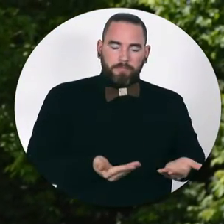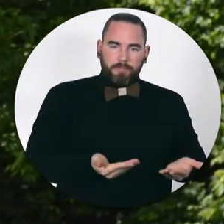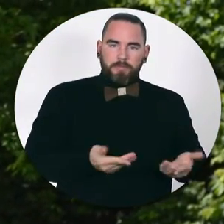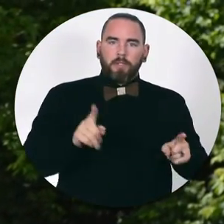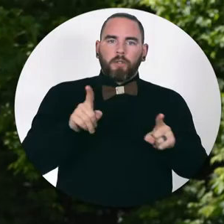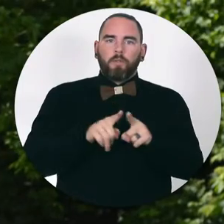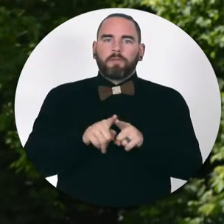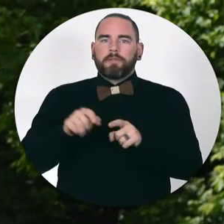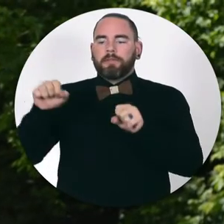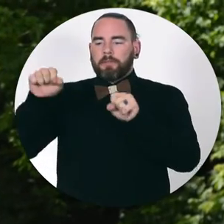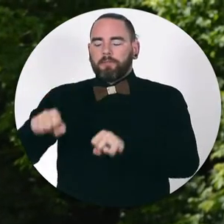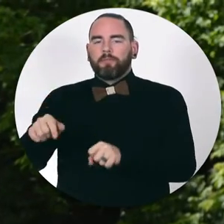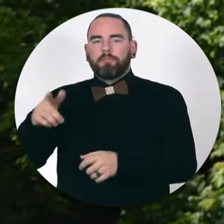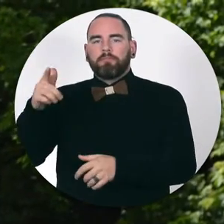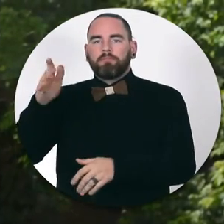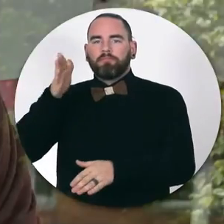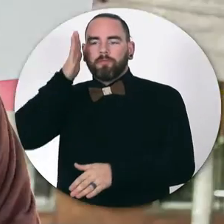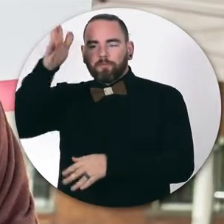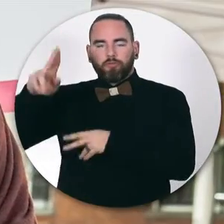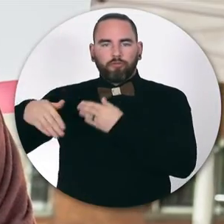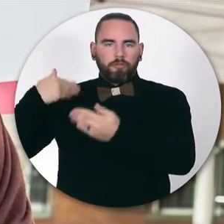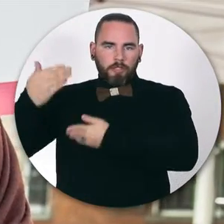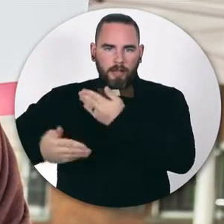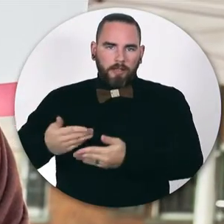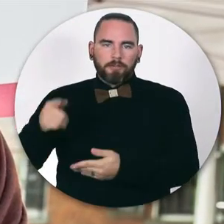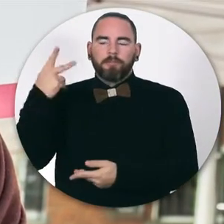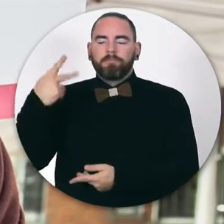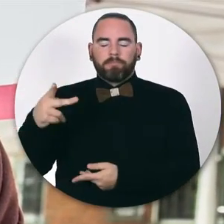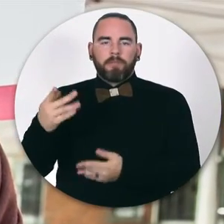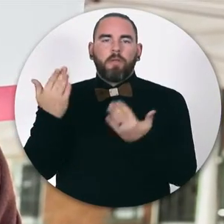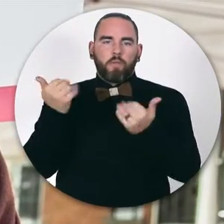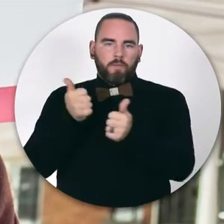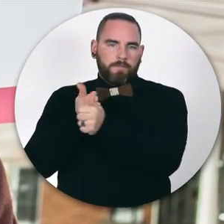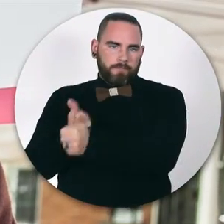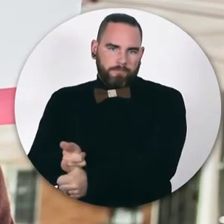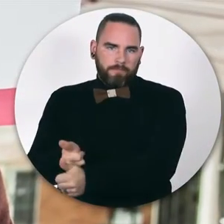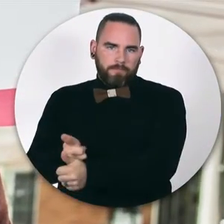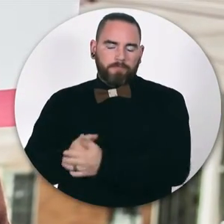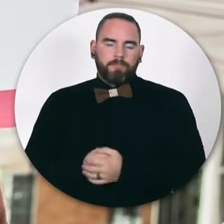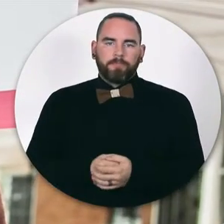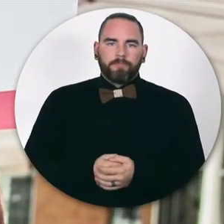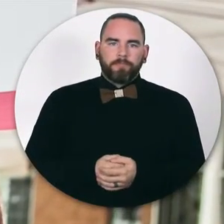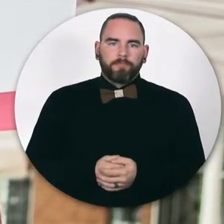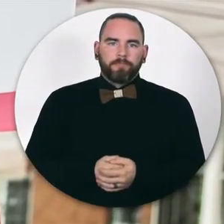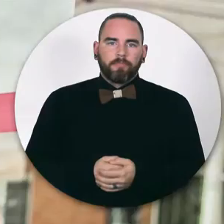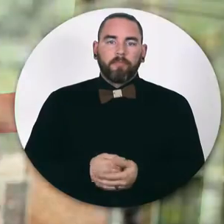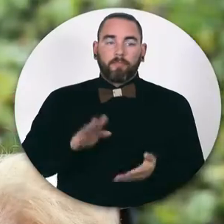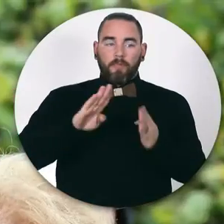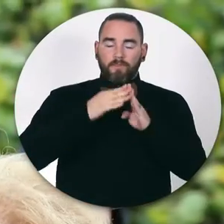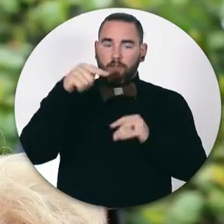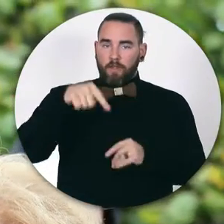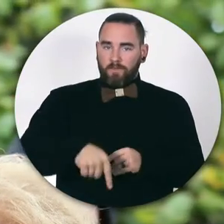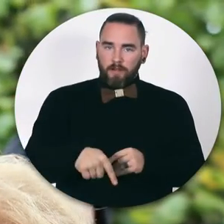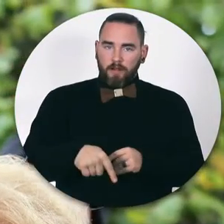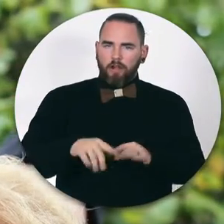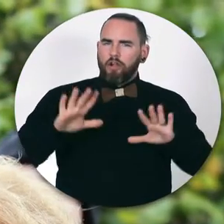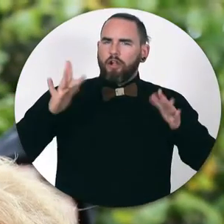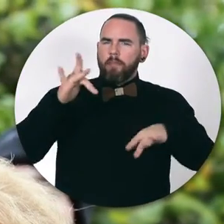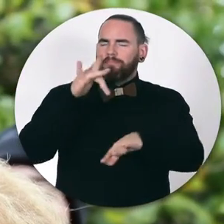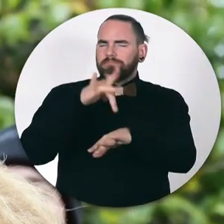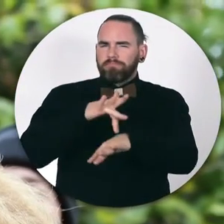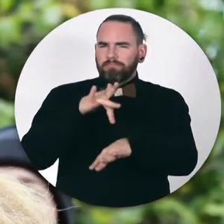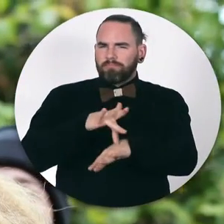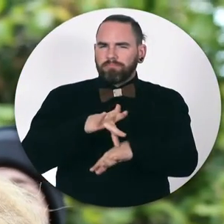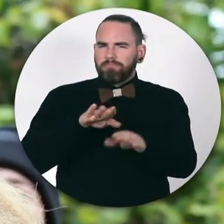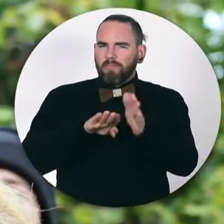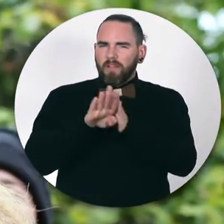compromettre la capacité des générations futures à répondre à leurs propres besoins. Pour une ville comme Victoriaville, comment se